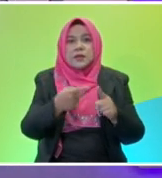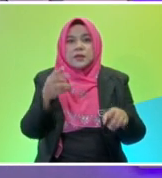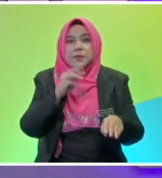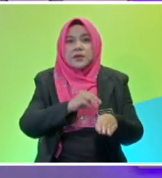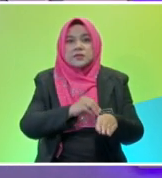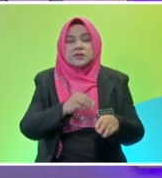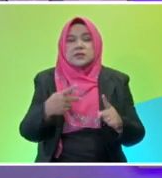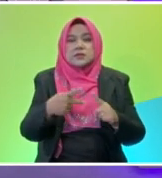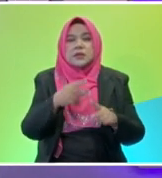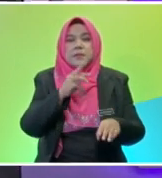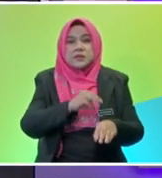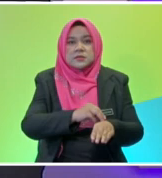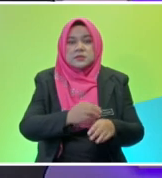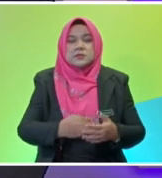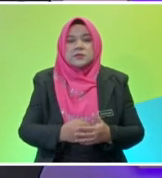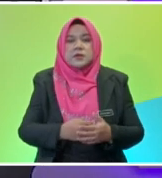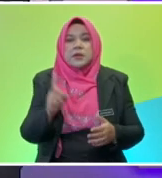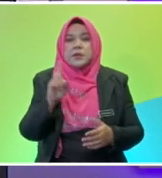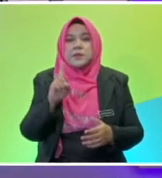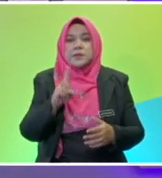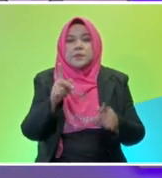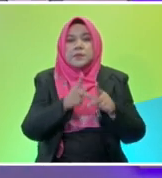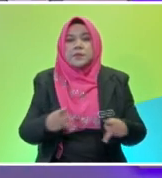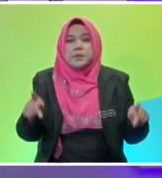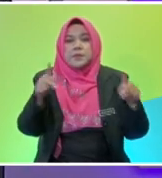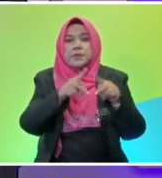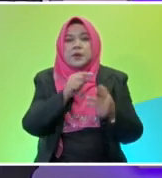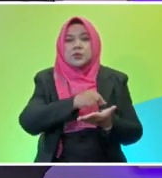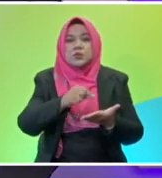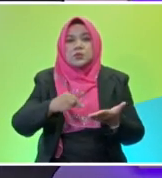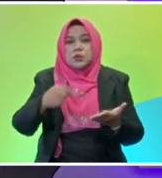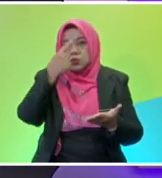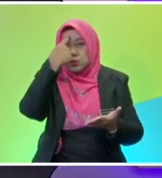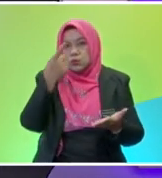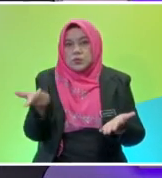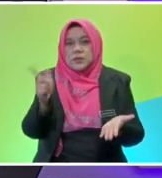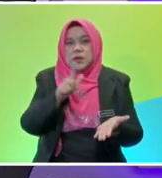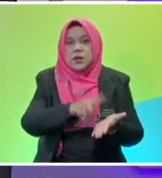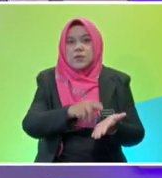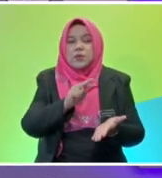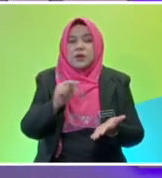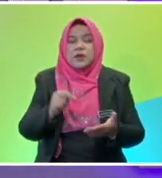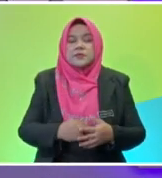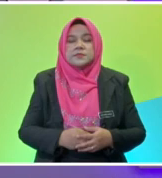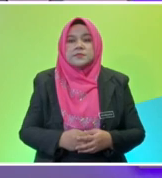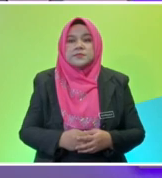jadi di mana Kita perlu tulis untuk kita laporkan Oke ini adalah sebagai satu